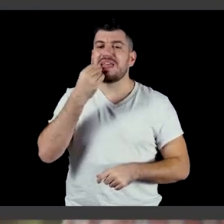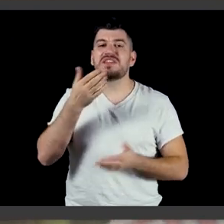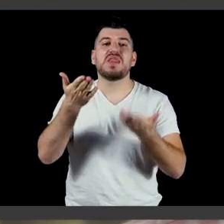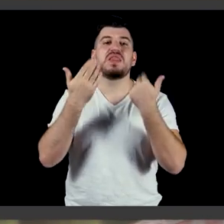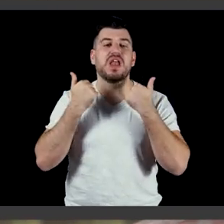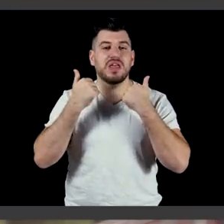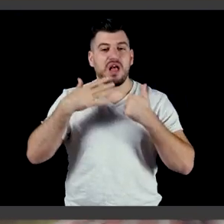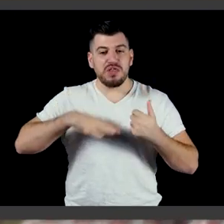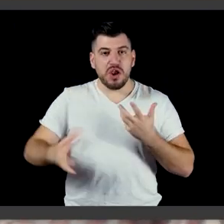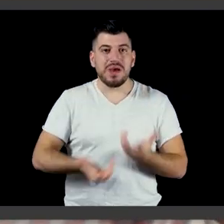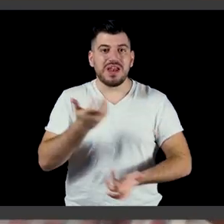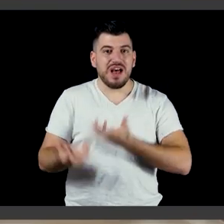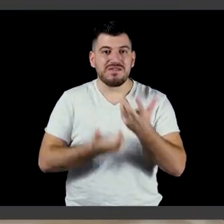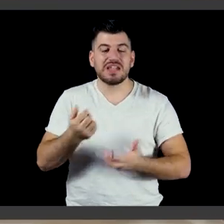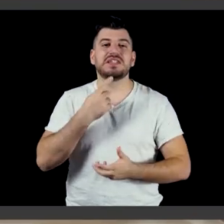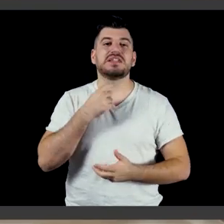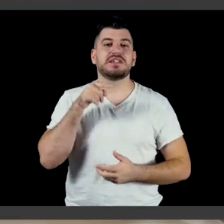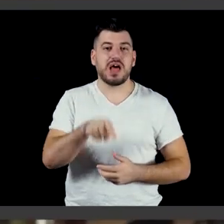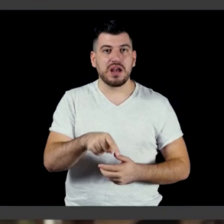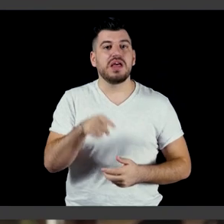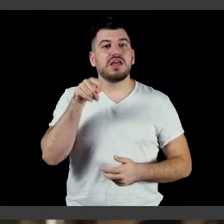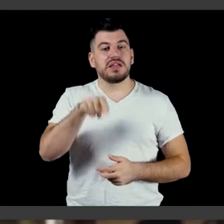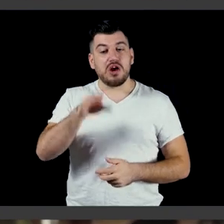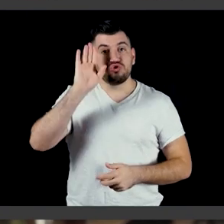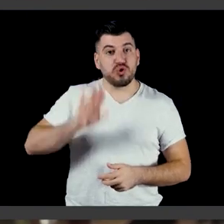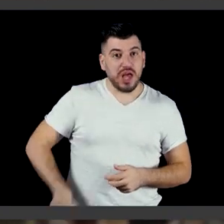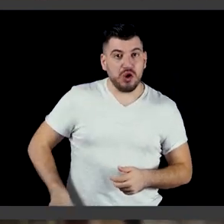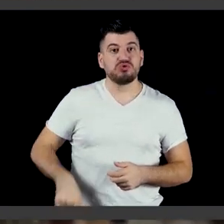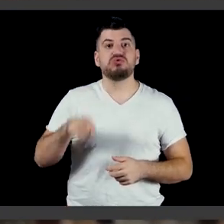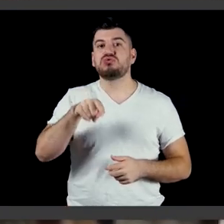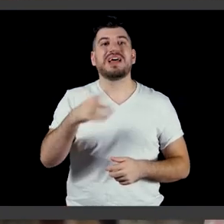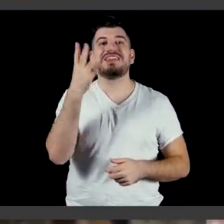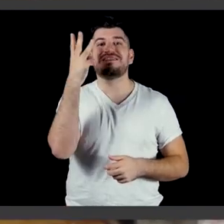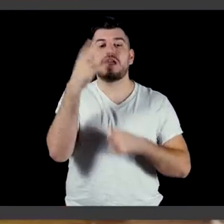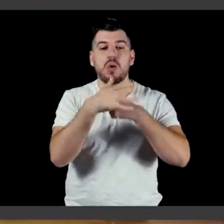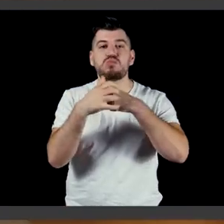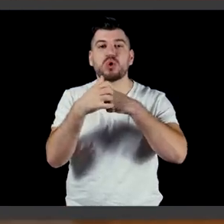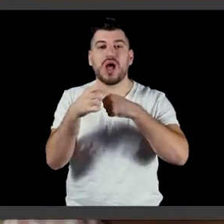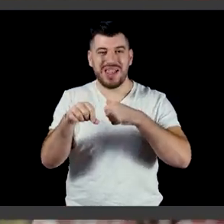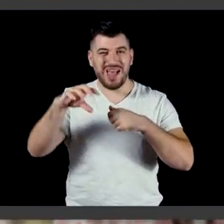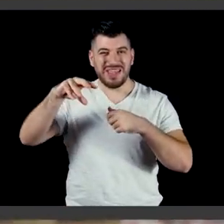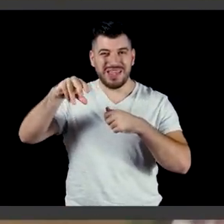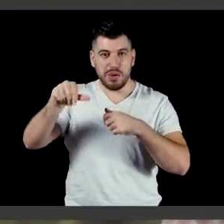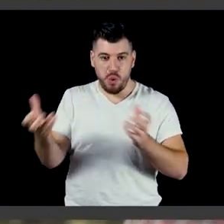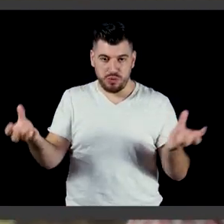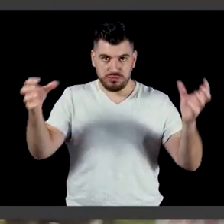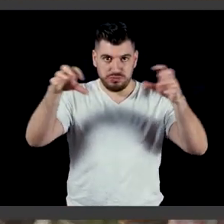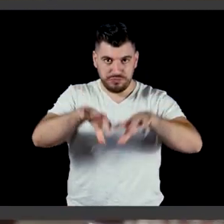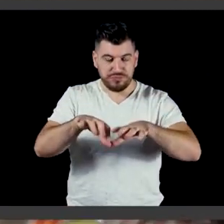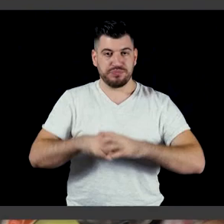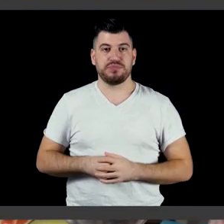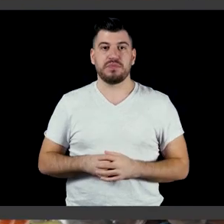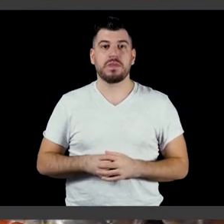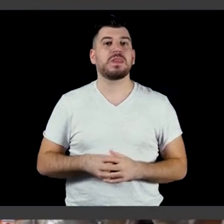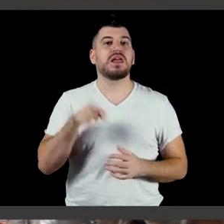είναι να βράσει μόνο η ζάχαρη, να λιώσει μέσα στο νερό και στο τέλος θα στύψουμε χυμό από 3 πορτοκάλια μέσα και αυτό είναι όλο. Μετά από μία ώρα περίπου